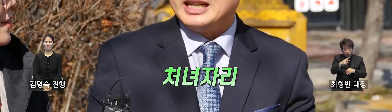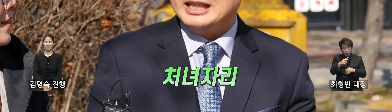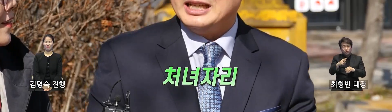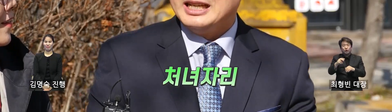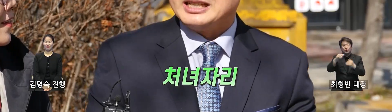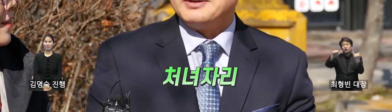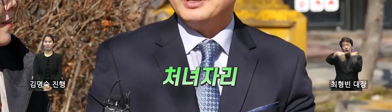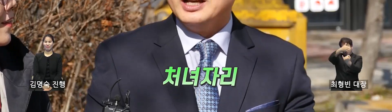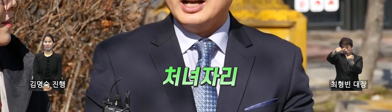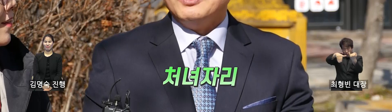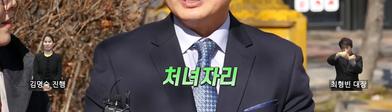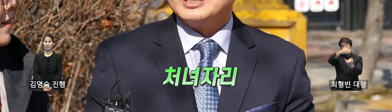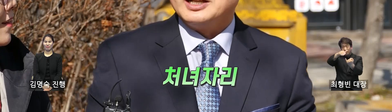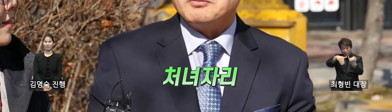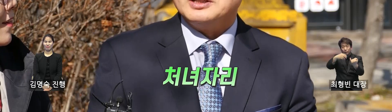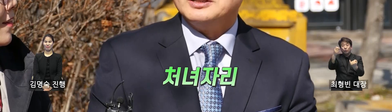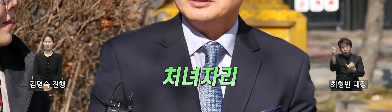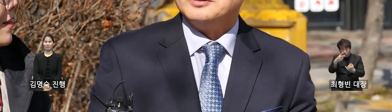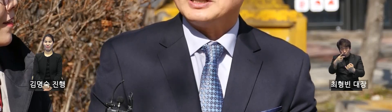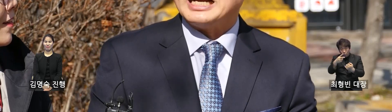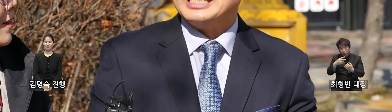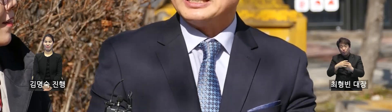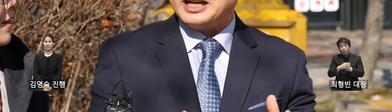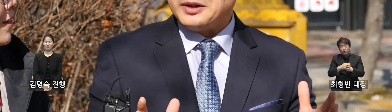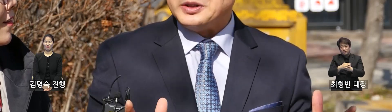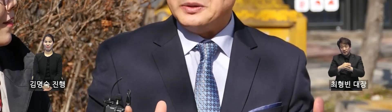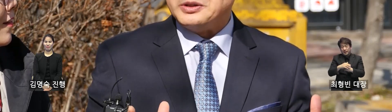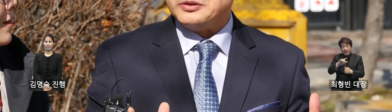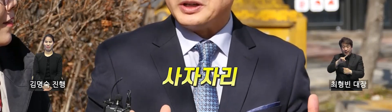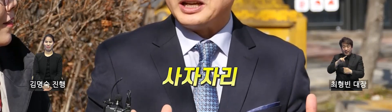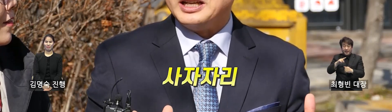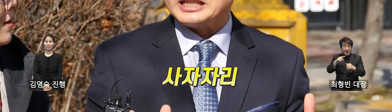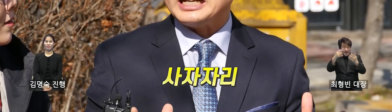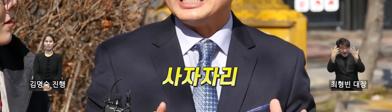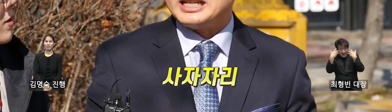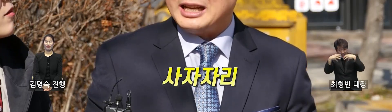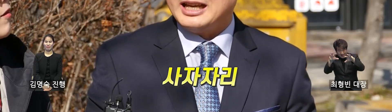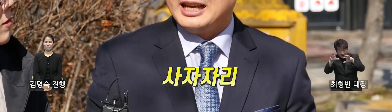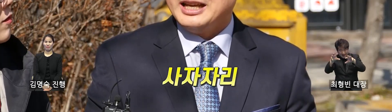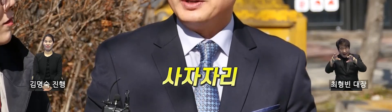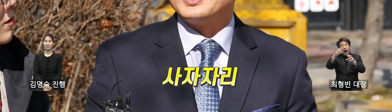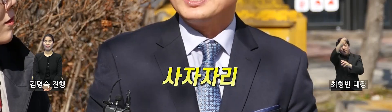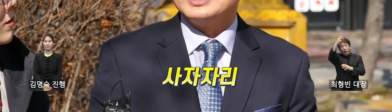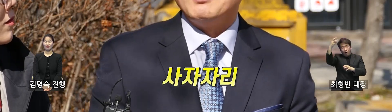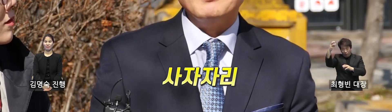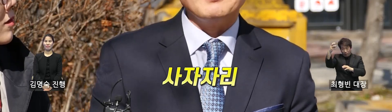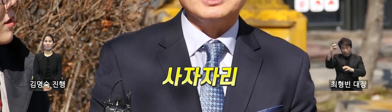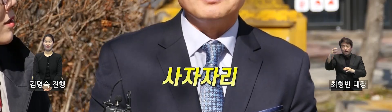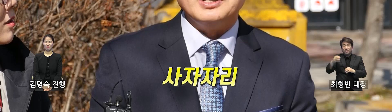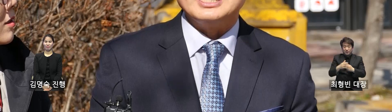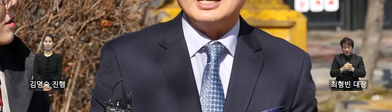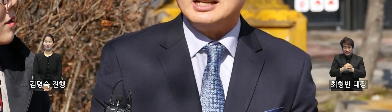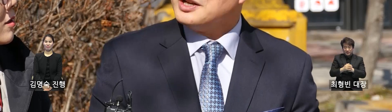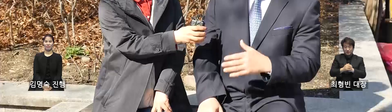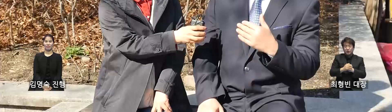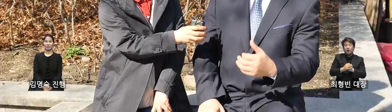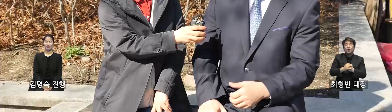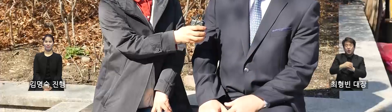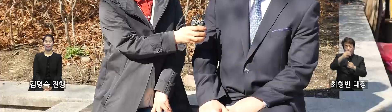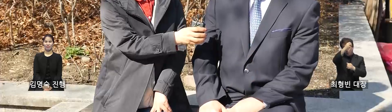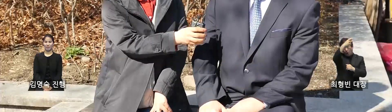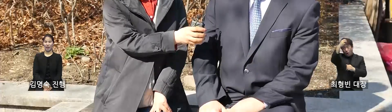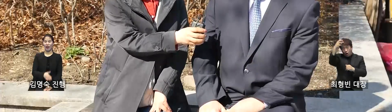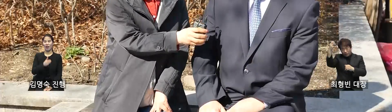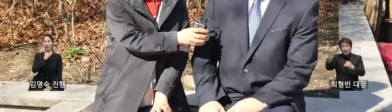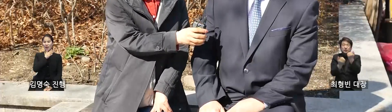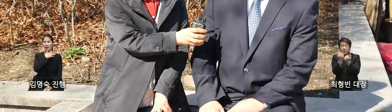처녀자리 그 다음에 우리가 어 가장 살아온 짐승 중에 하는 사자 자료 이렇게 해서 이제 봄에 백업 별자리를 설명 하게